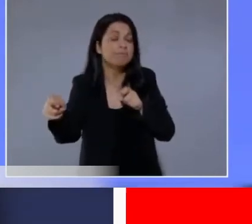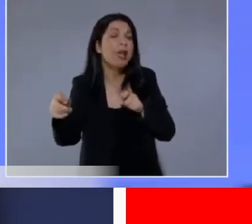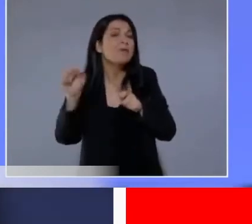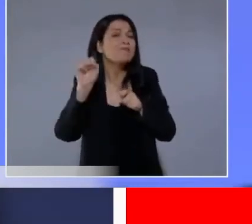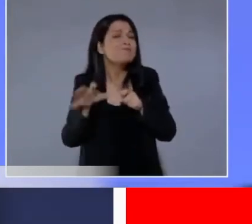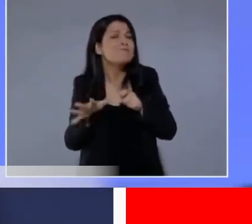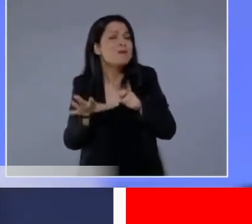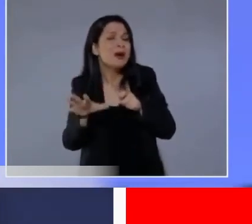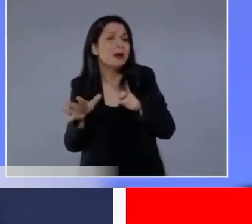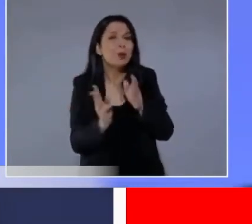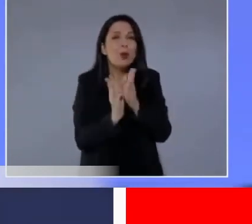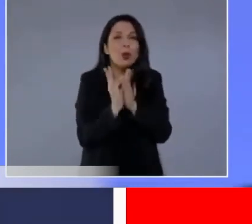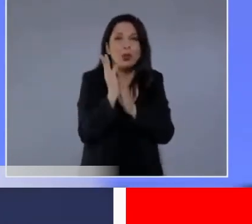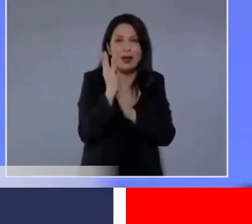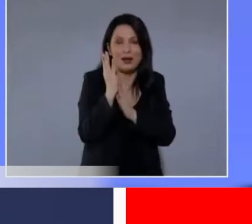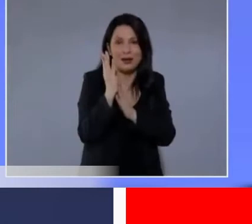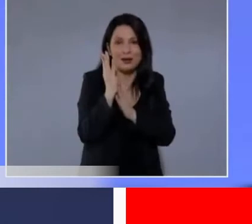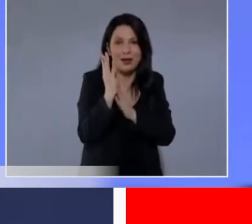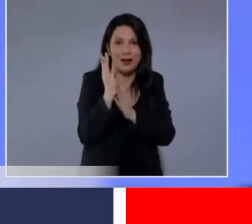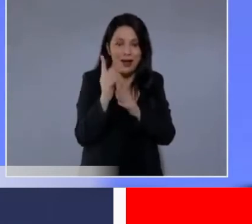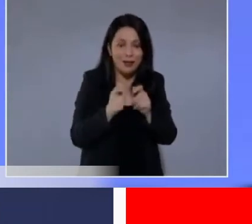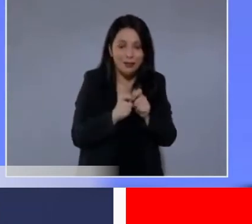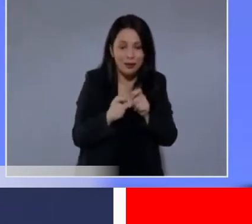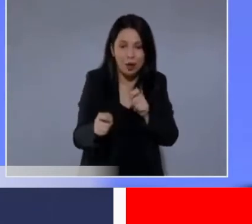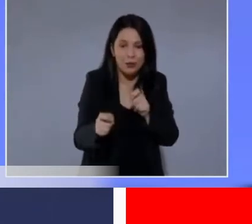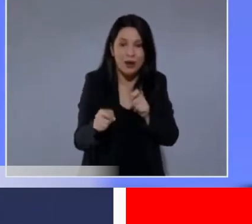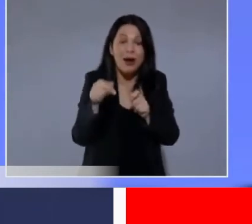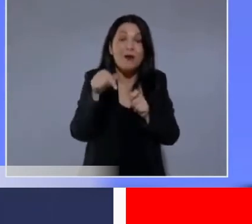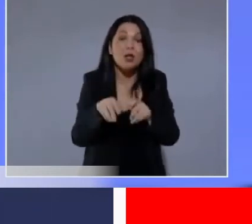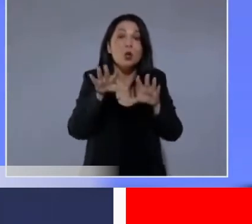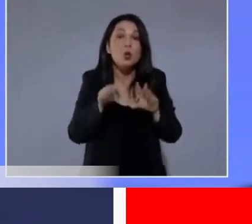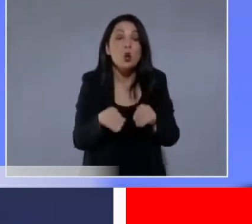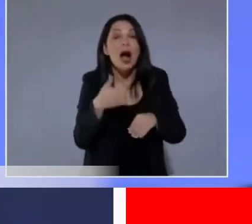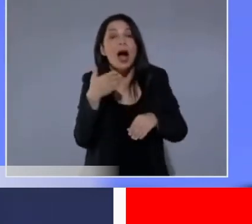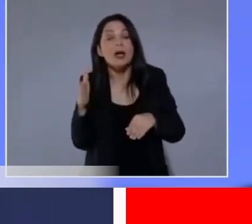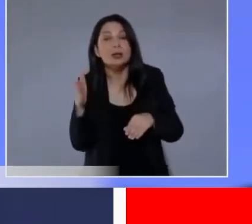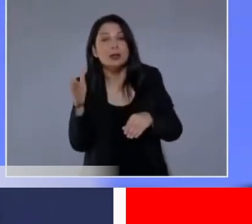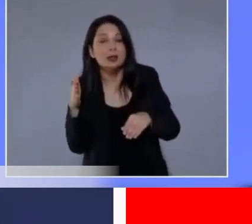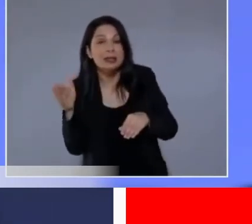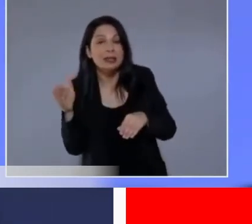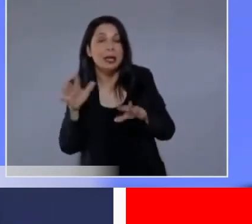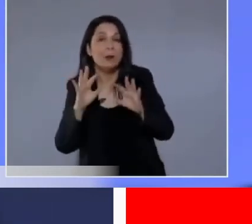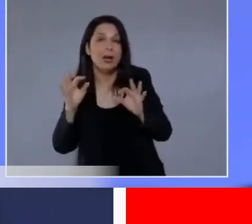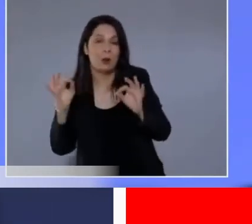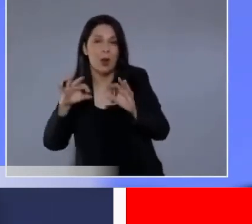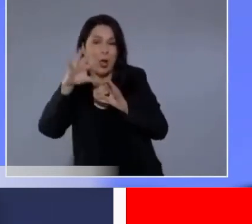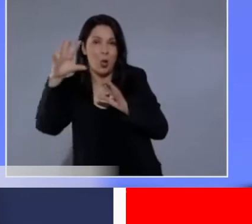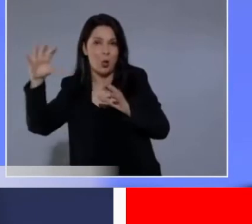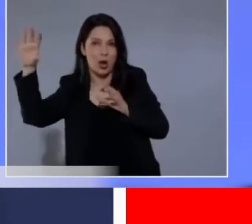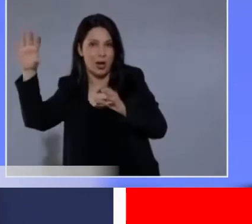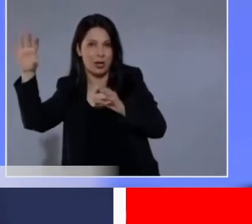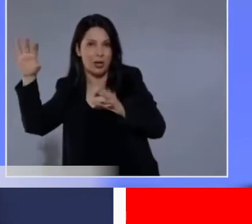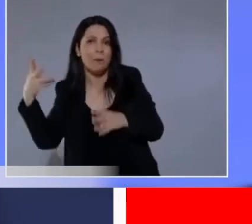περίπου τα 14 είναι στην Ανατολική Μακεδονία και Θράκη και τα υπόλοιπα στην περιφέρεια Κεντρικής Μακεδονίας. αποτελεί για τους